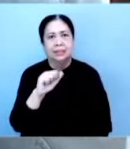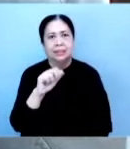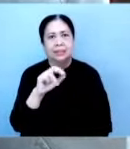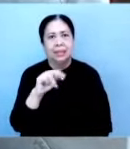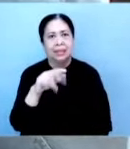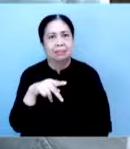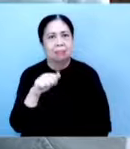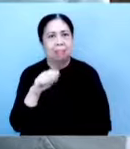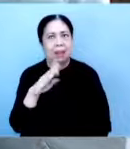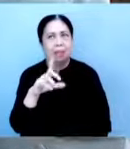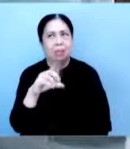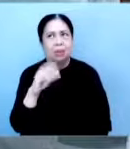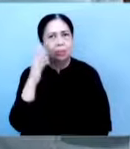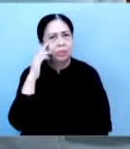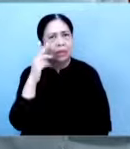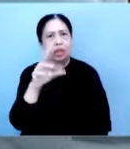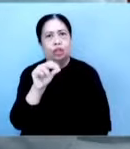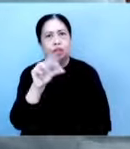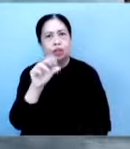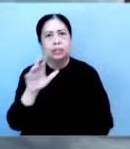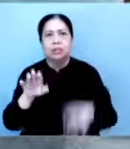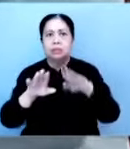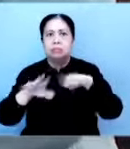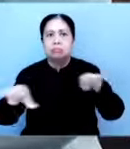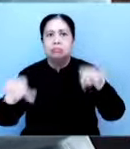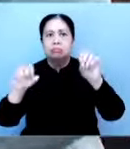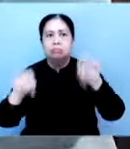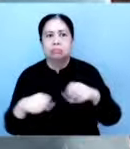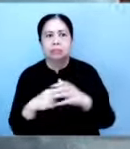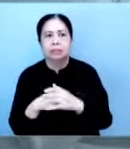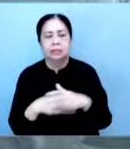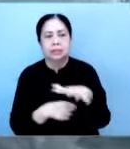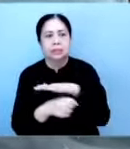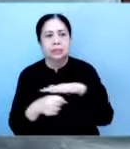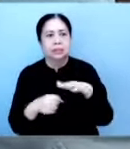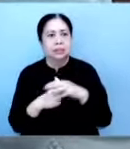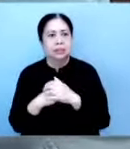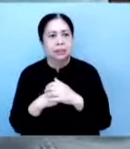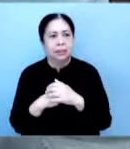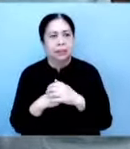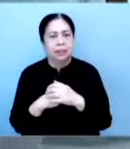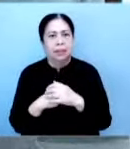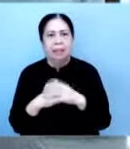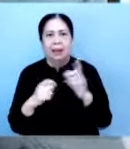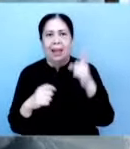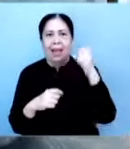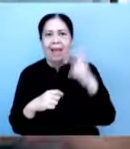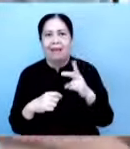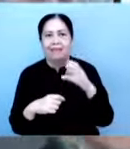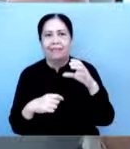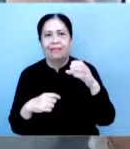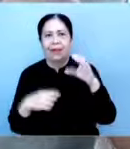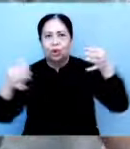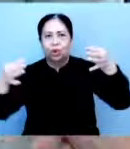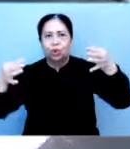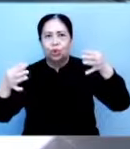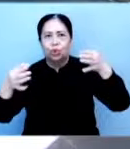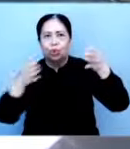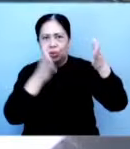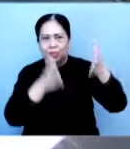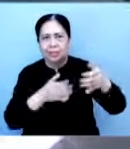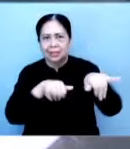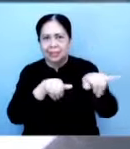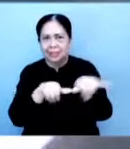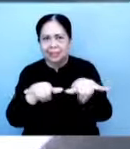mga 30 tapos ang sakop niya is ano half court Okay so pwede rin po siya sa mga Garden